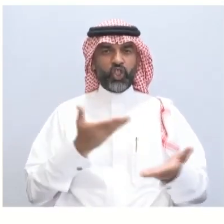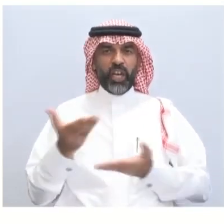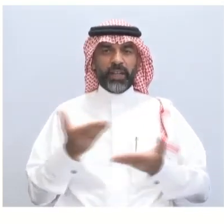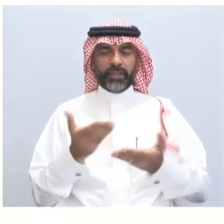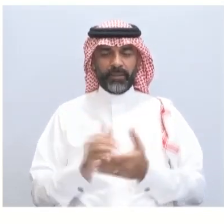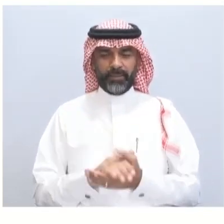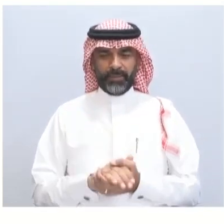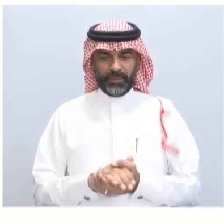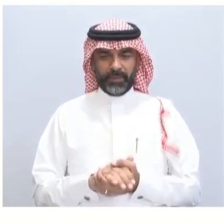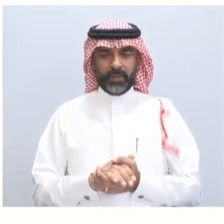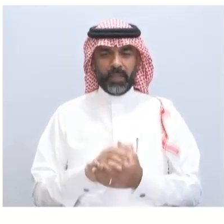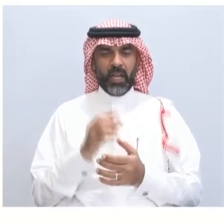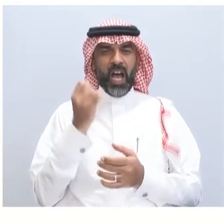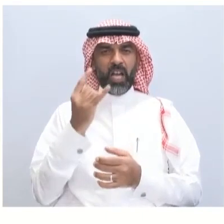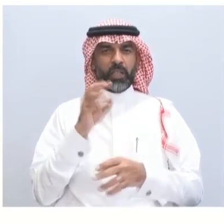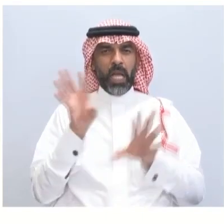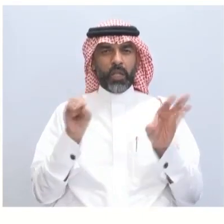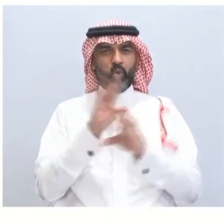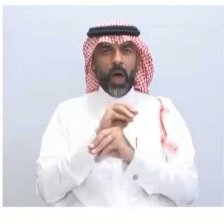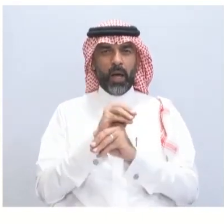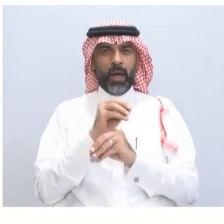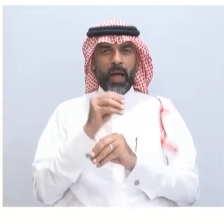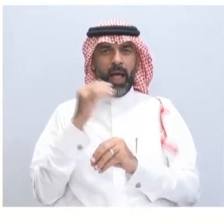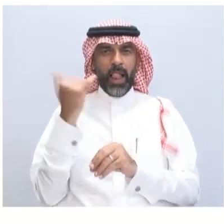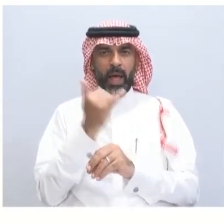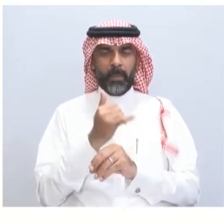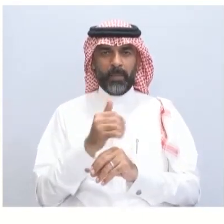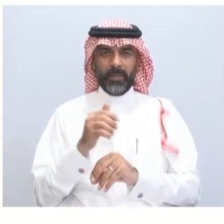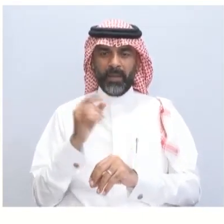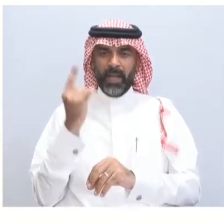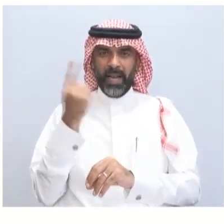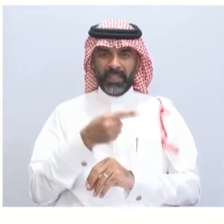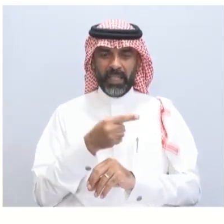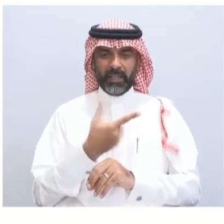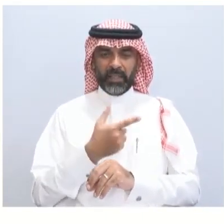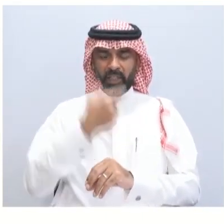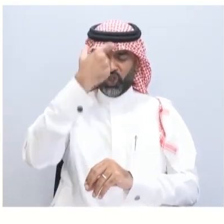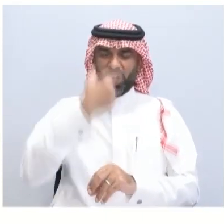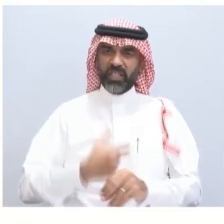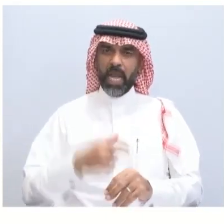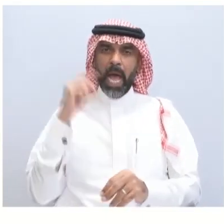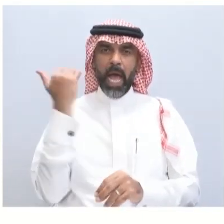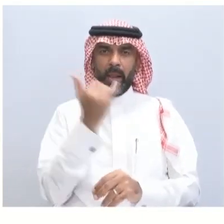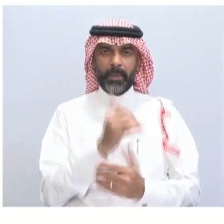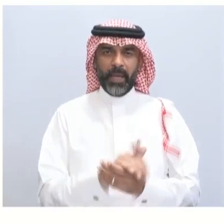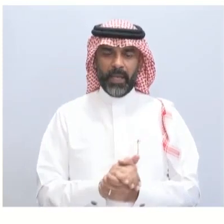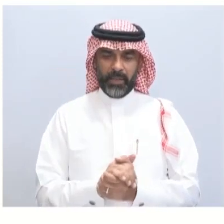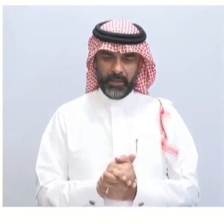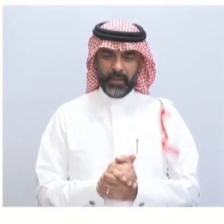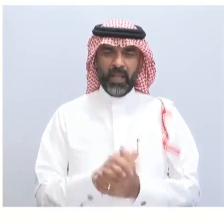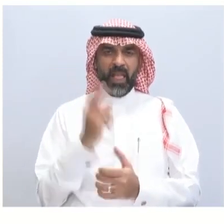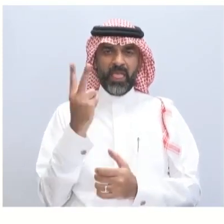والدرس العاشر اسواق العرب الحادي عشر الشخصيه العربيه